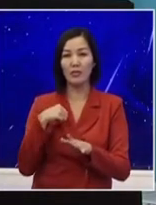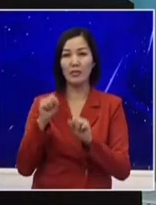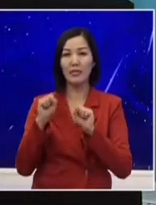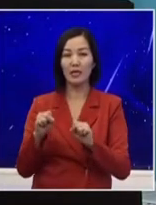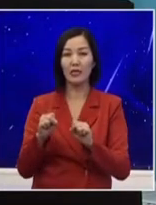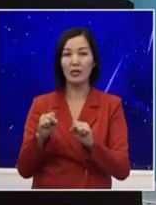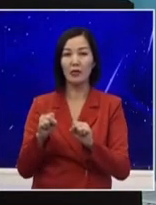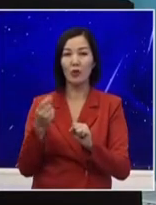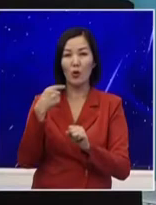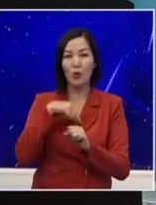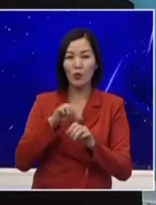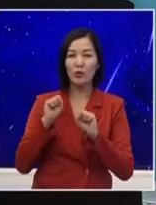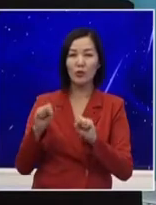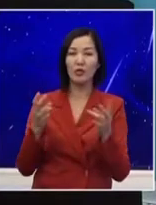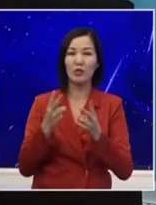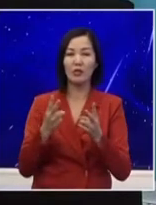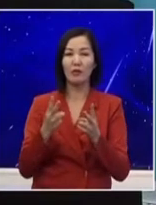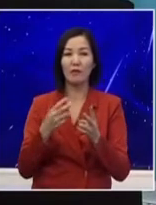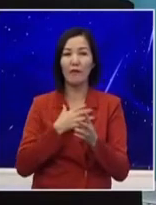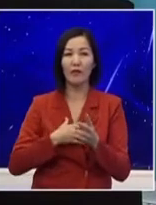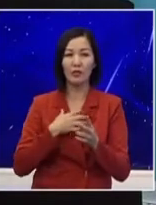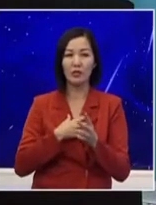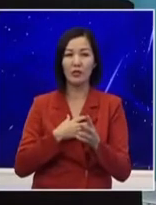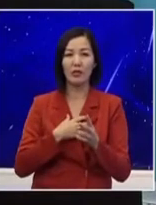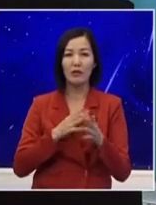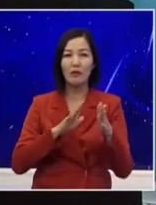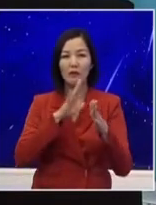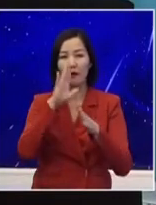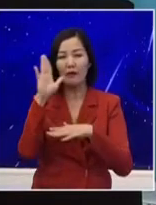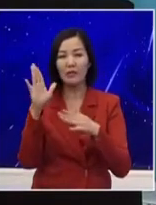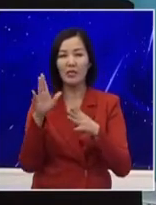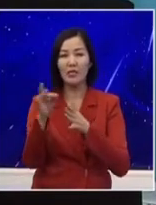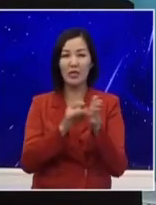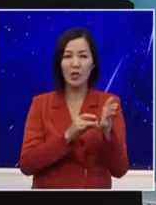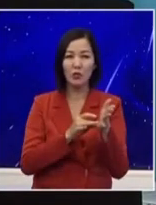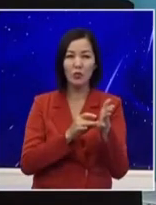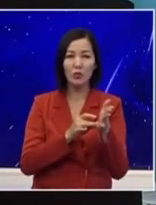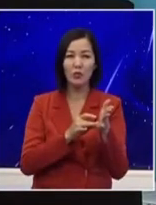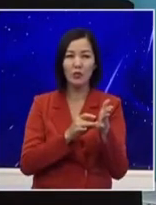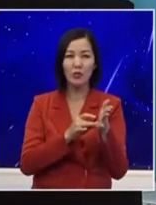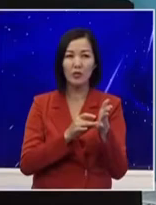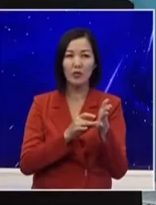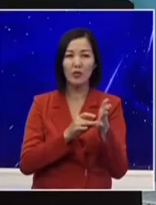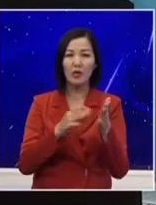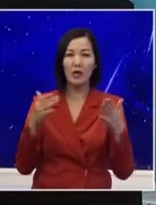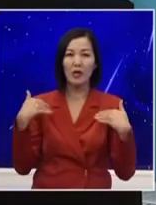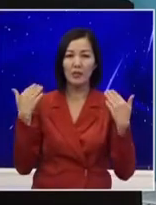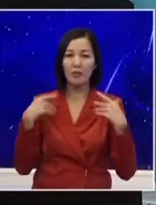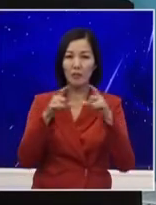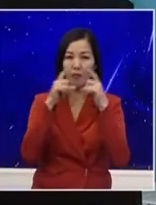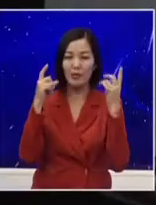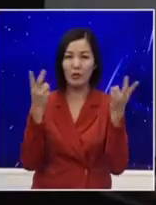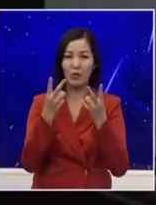инстинкт самосохранения должен работать. И люди должны там отпустить чуть ли тұрасап, ассаламу алейкум деудің алдына алдымен маска кию